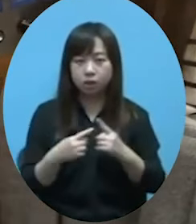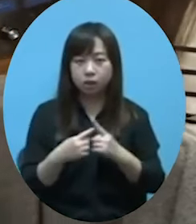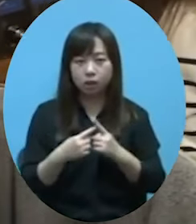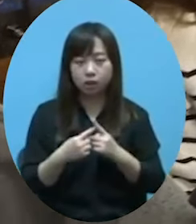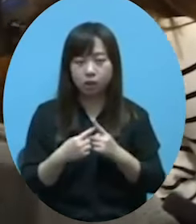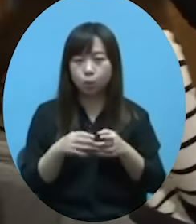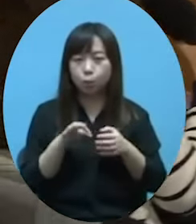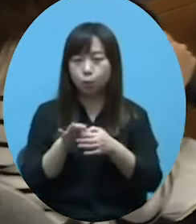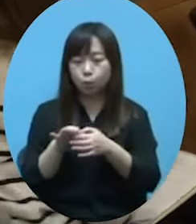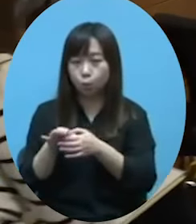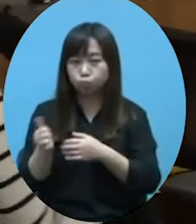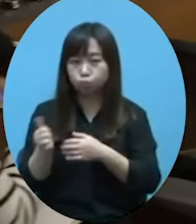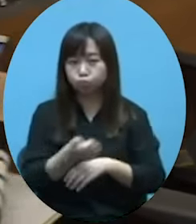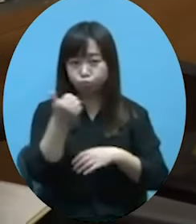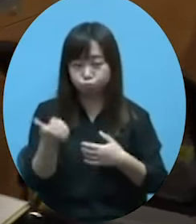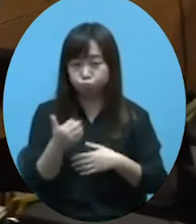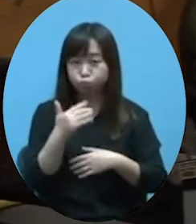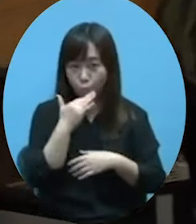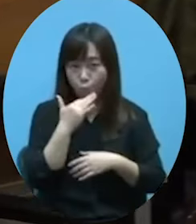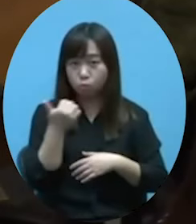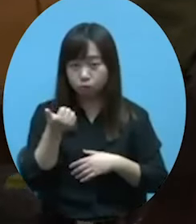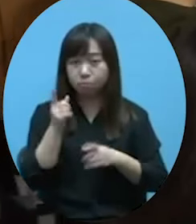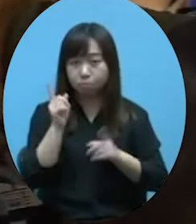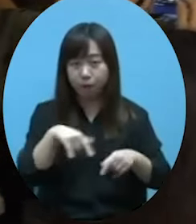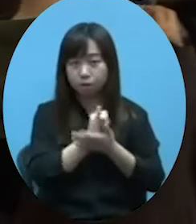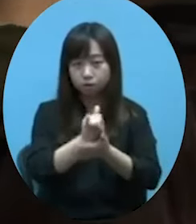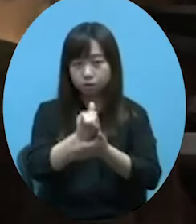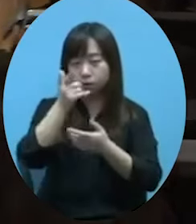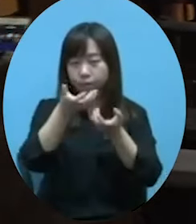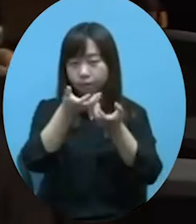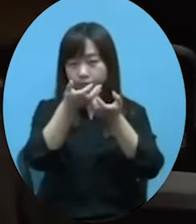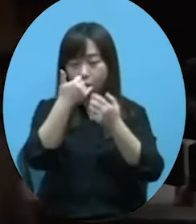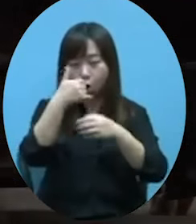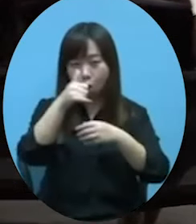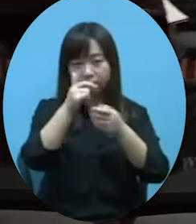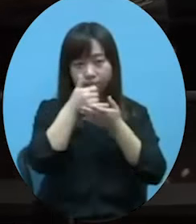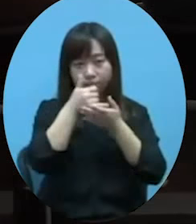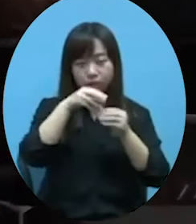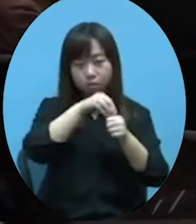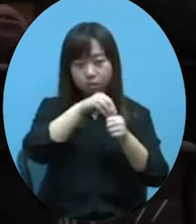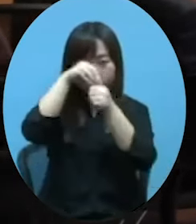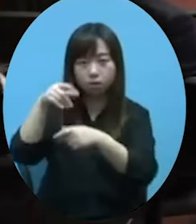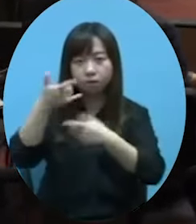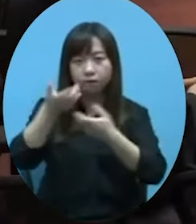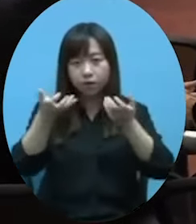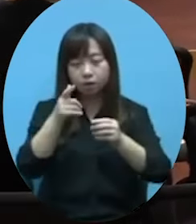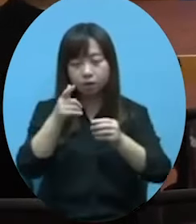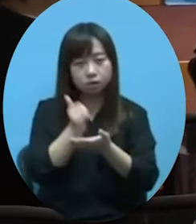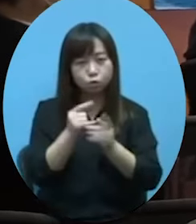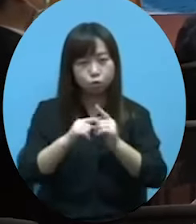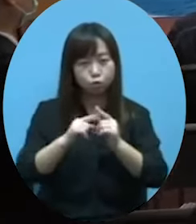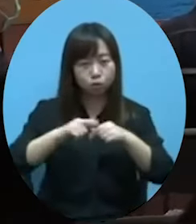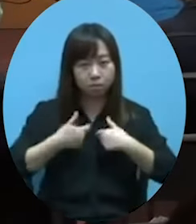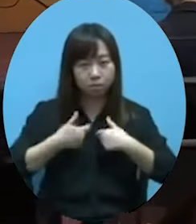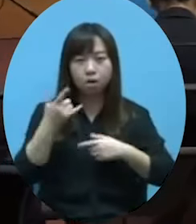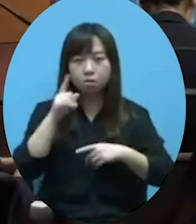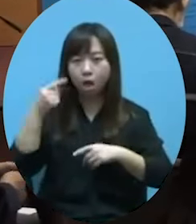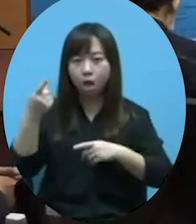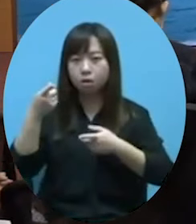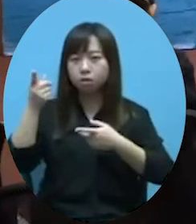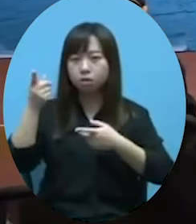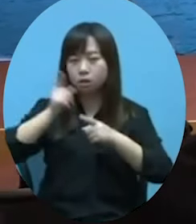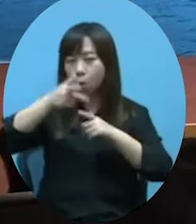聯絡到的話是否會即時送牠入檢疫中心還有想確認一次那個My Garden是在觀堂那